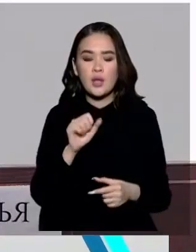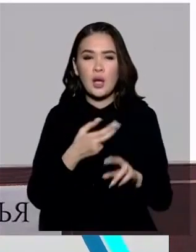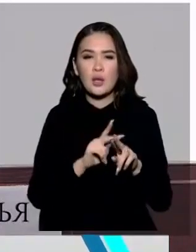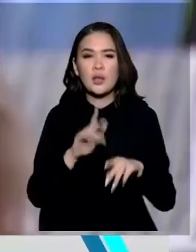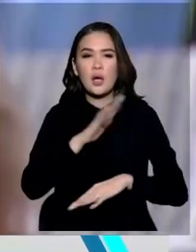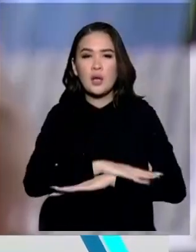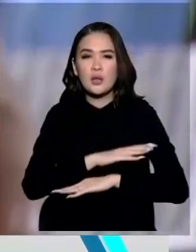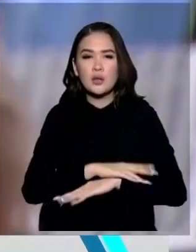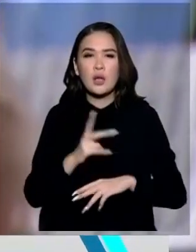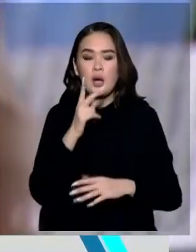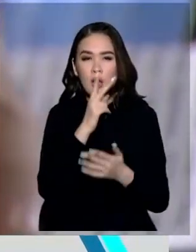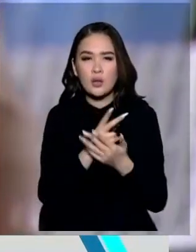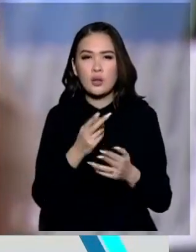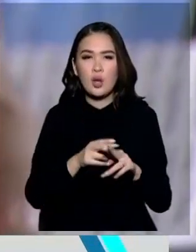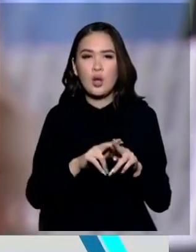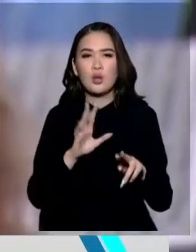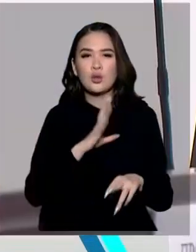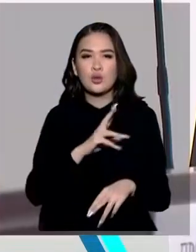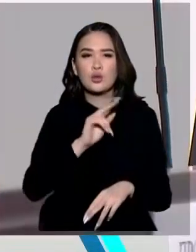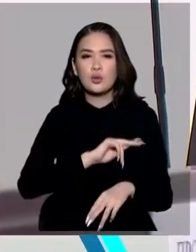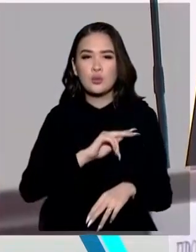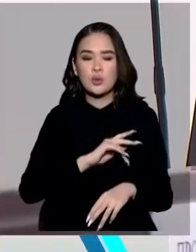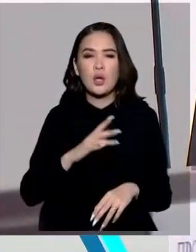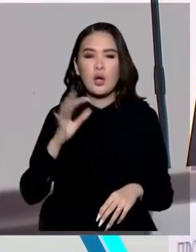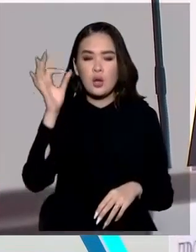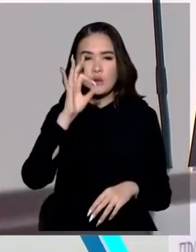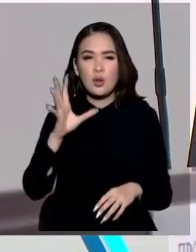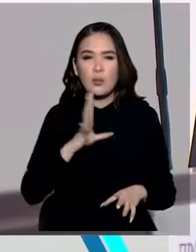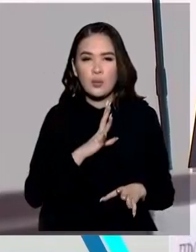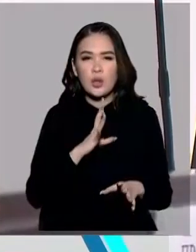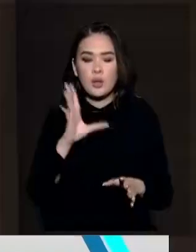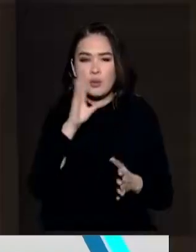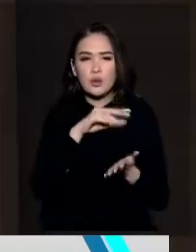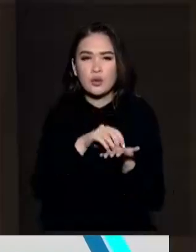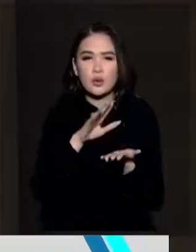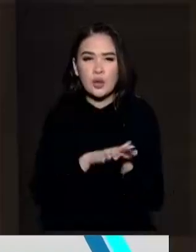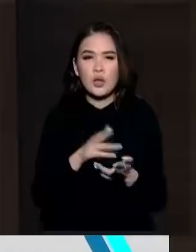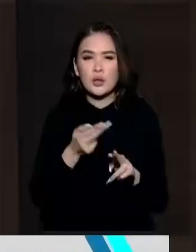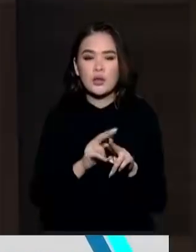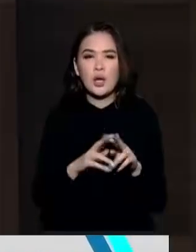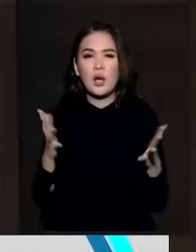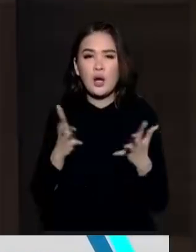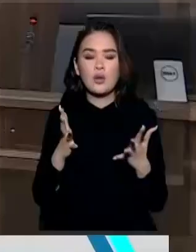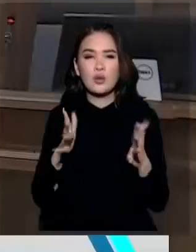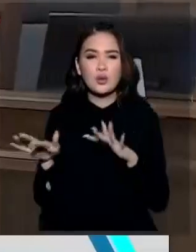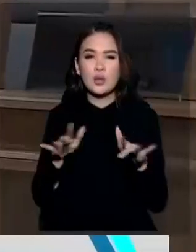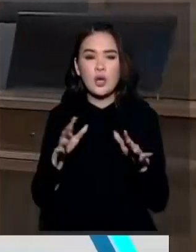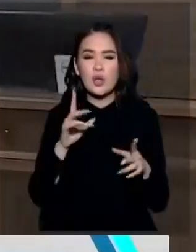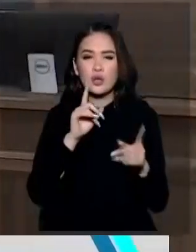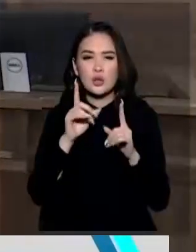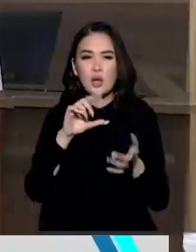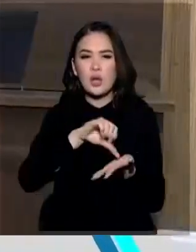мен әрекетіне қарай талап қою жұмыс сапасына да әсер етері сөзсіз. Сондықтан мүлк кетуге болмайды дейді жиынға